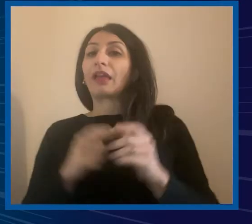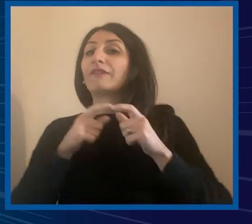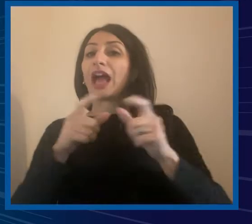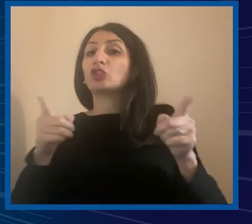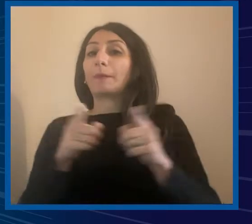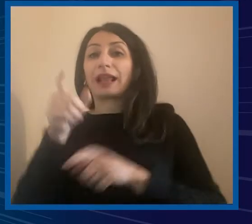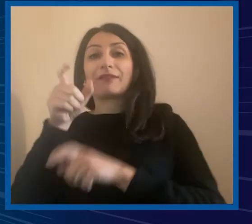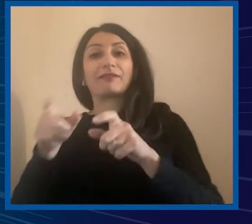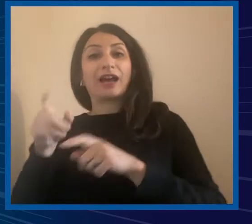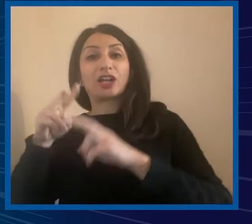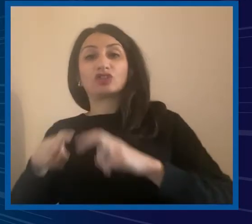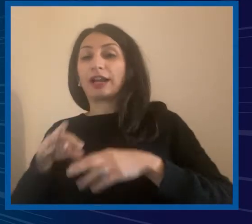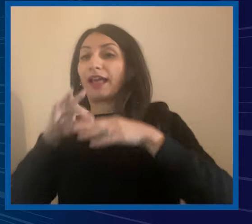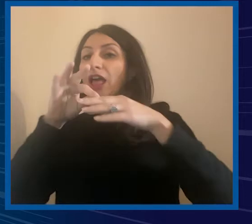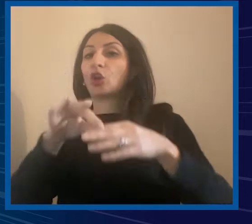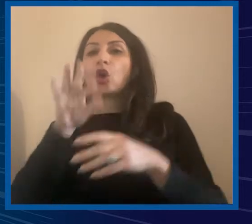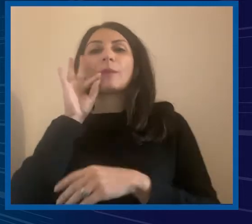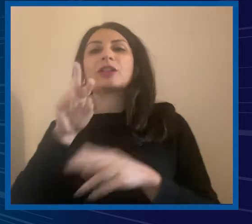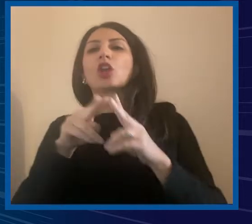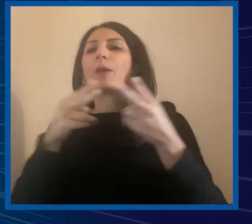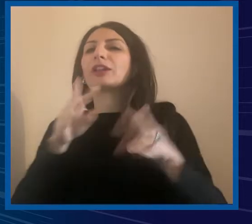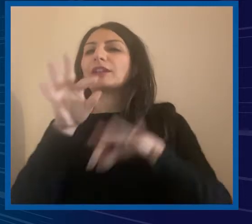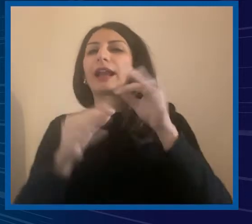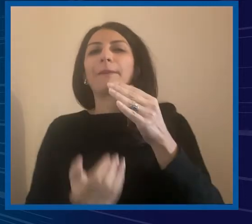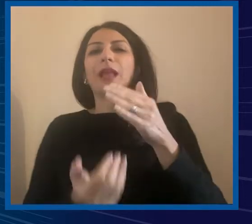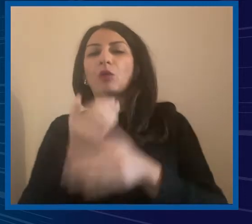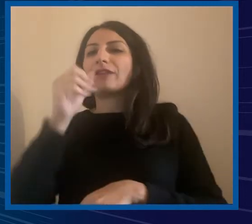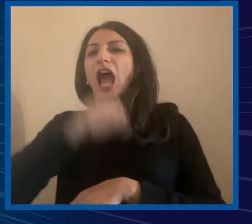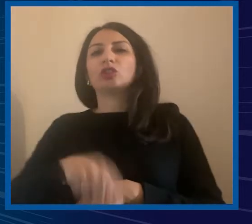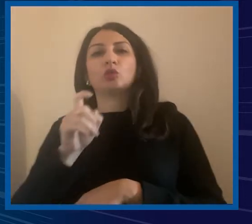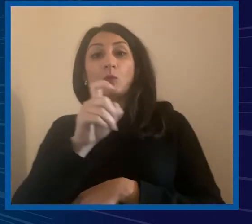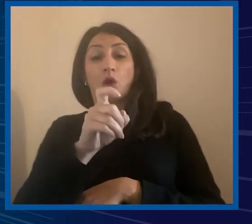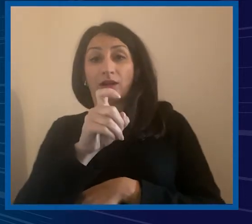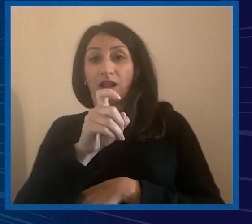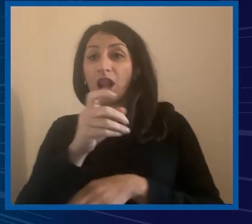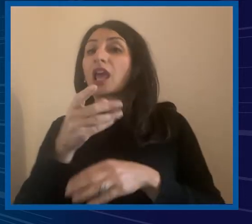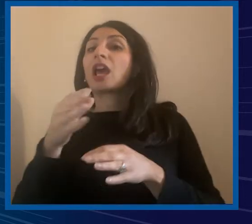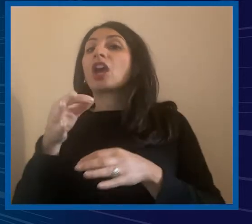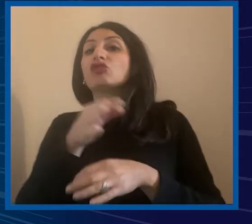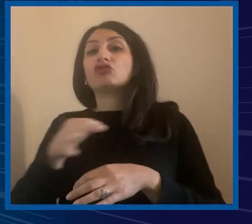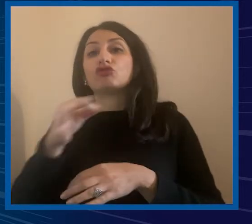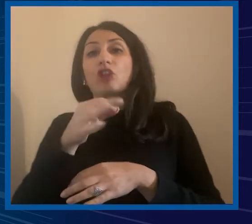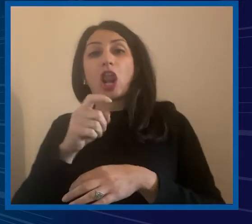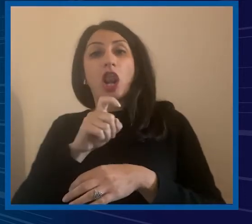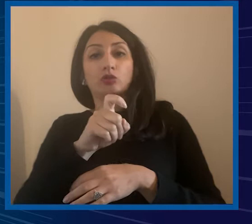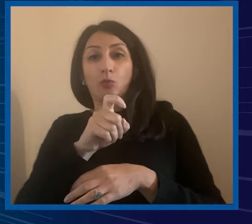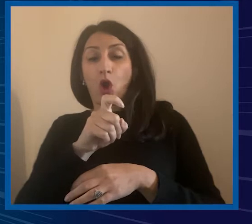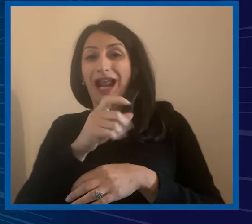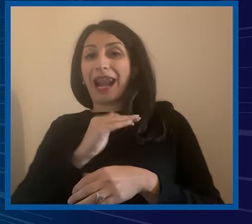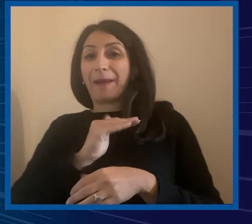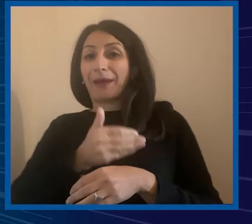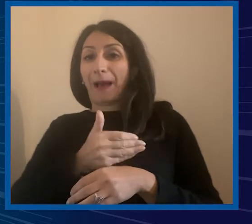breve viaggio con i ricercatori alla scoperta di nuove terapie antitumorali. L'isolamento delle cellule tumorali